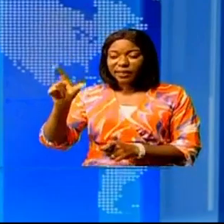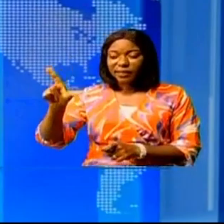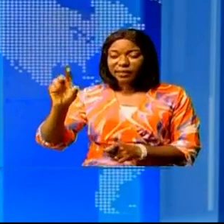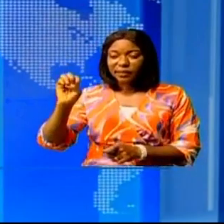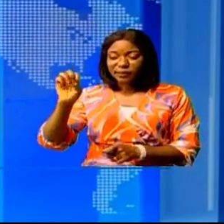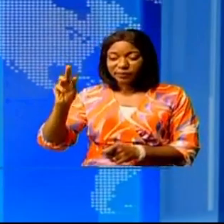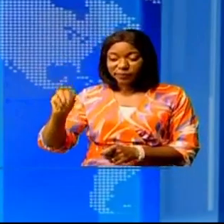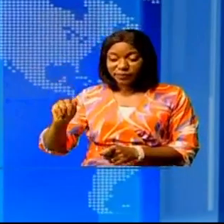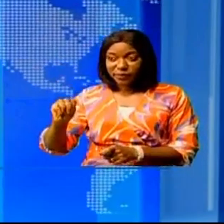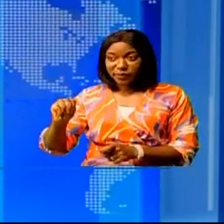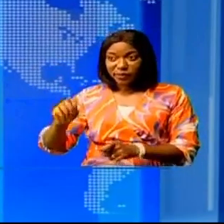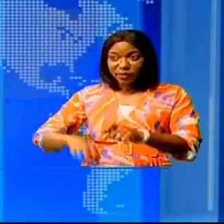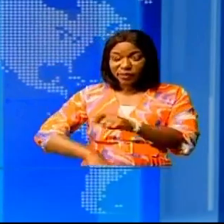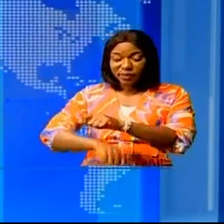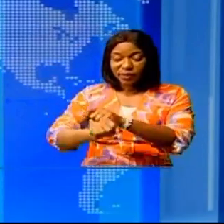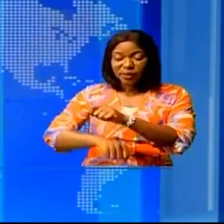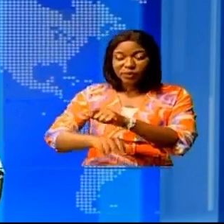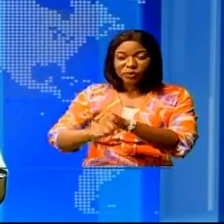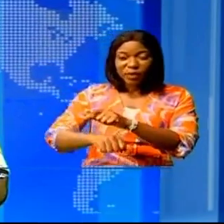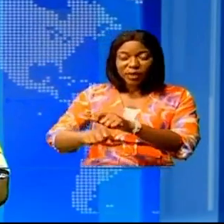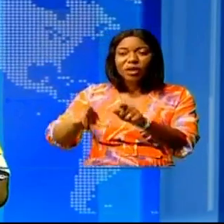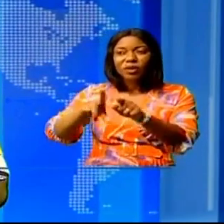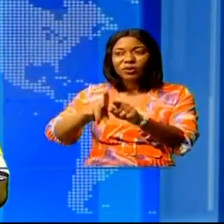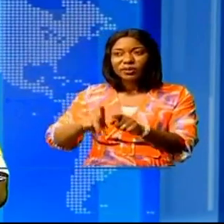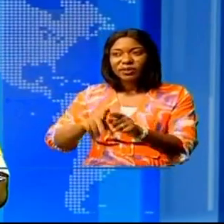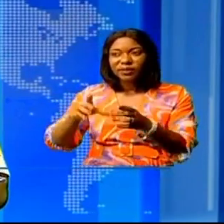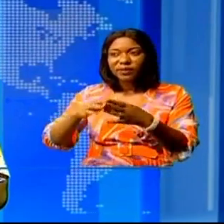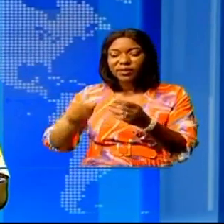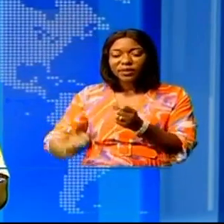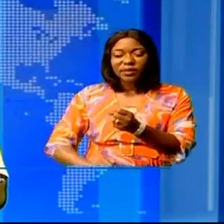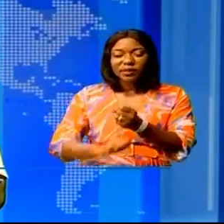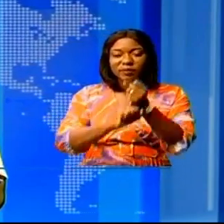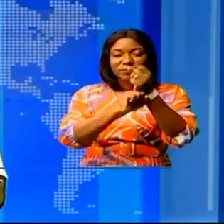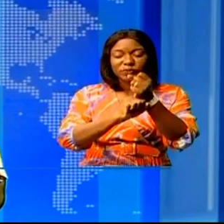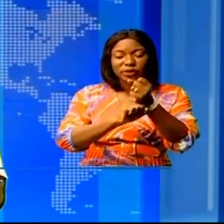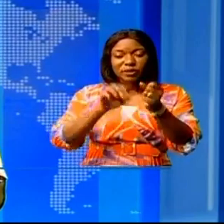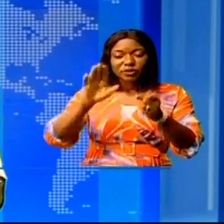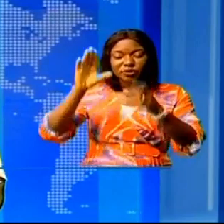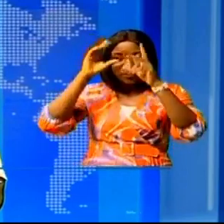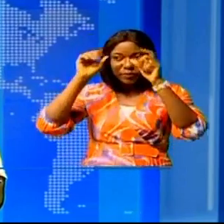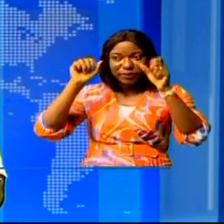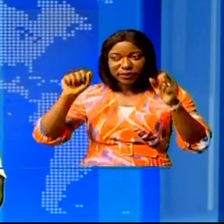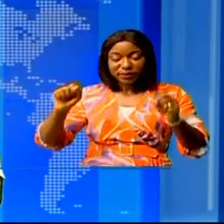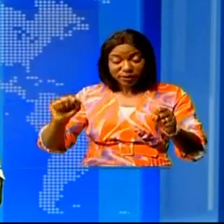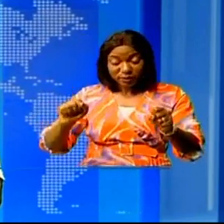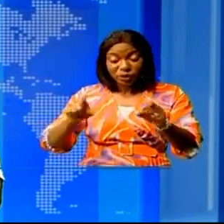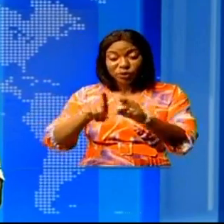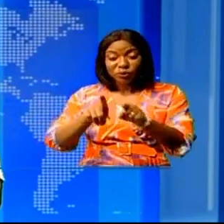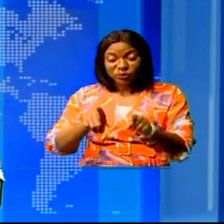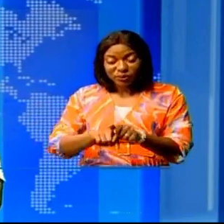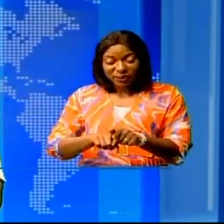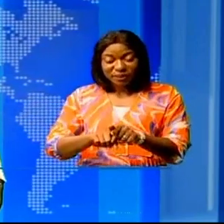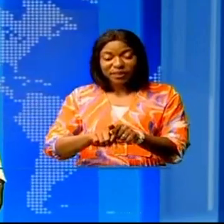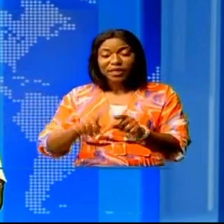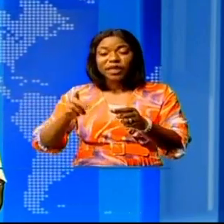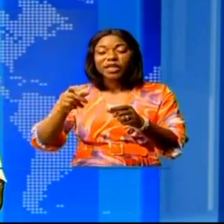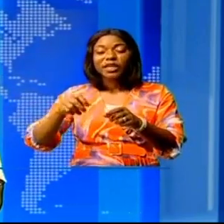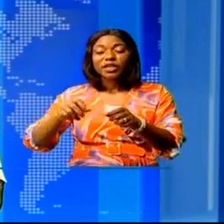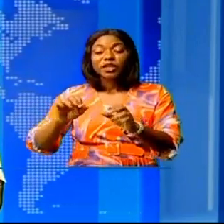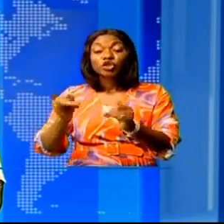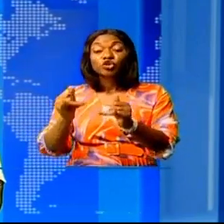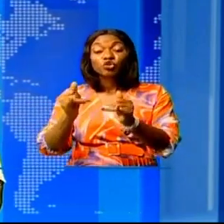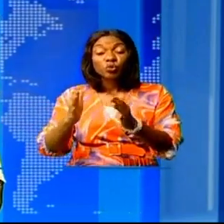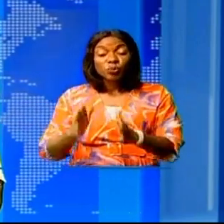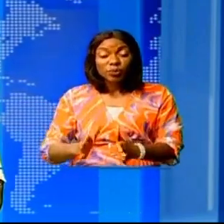qui se joue à Kamina. Avec l'appui de son président Christian Kitungwa, ce joueur du FC Tanganyika, champion de